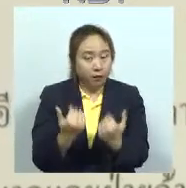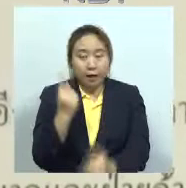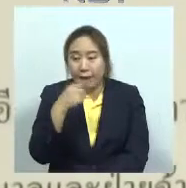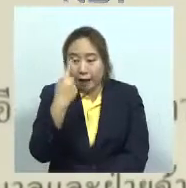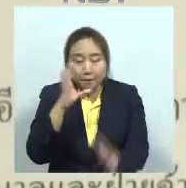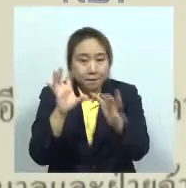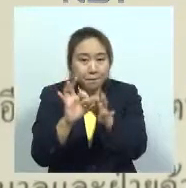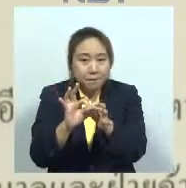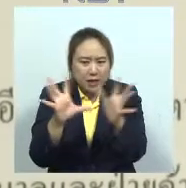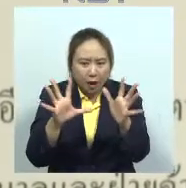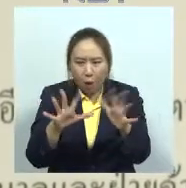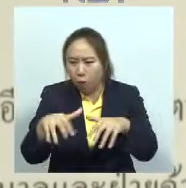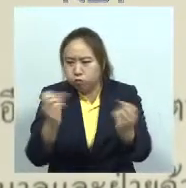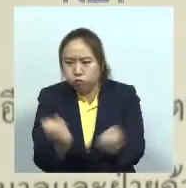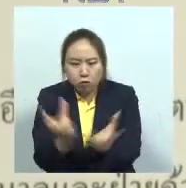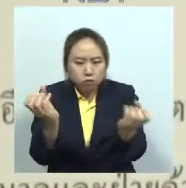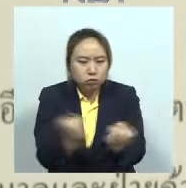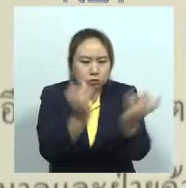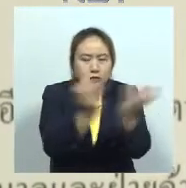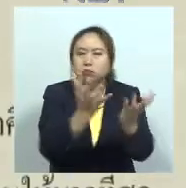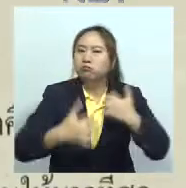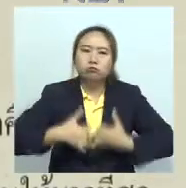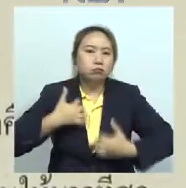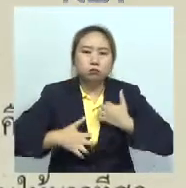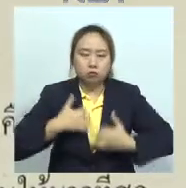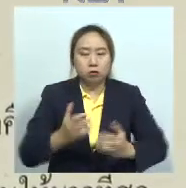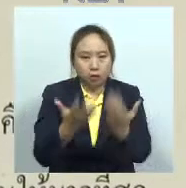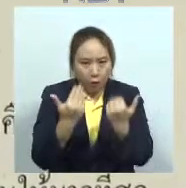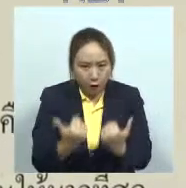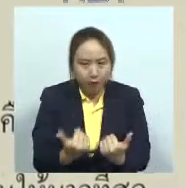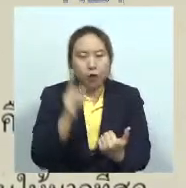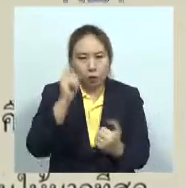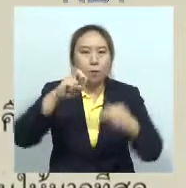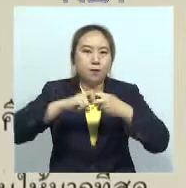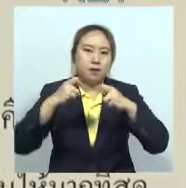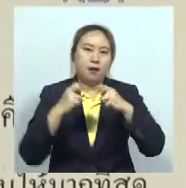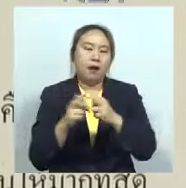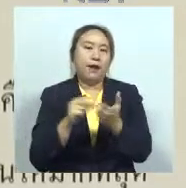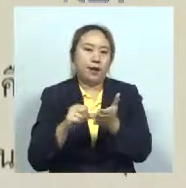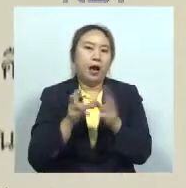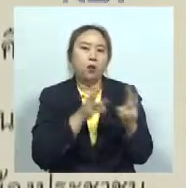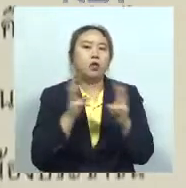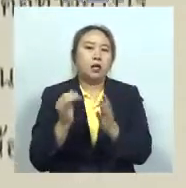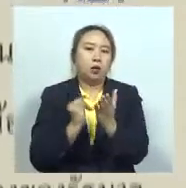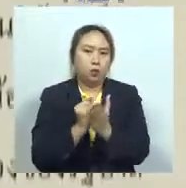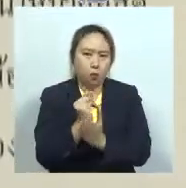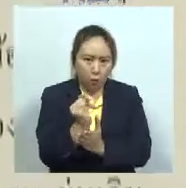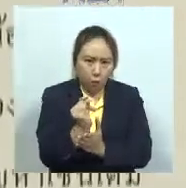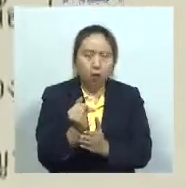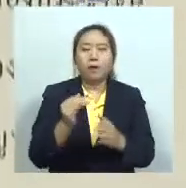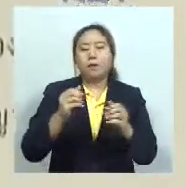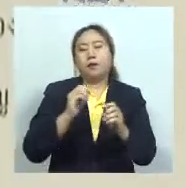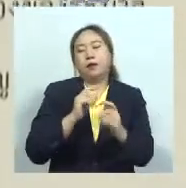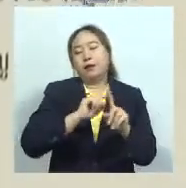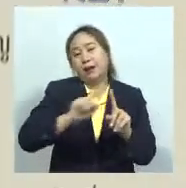วนเกี่ยวข้องเดือดร้อนไปด้วยดังนั้นจึงควรกลับมาสู่การแก้ไขปัญหาที่ถูกวิธีและร่วมปฏิ